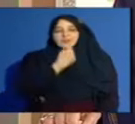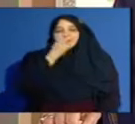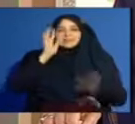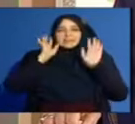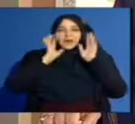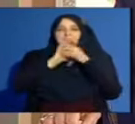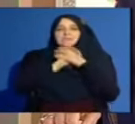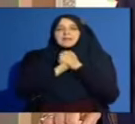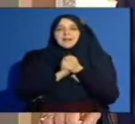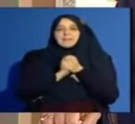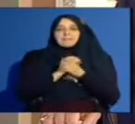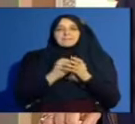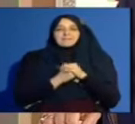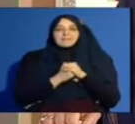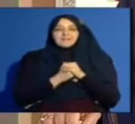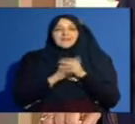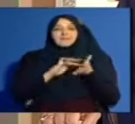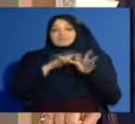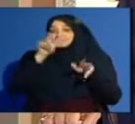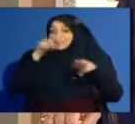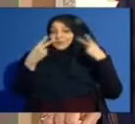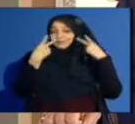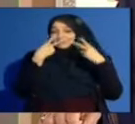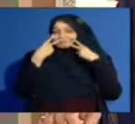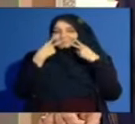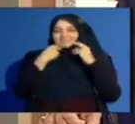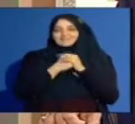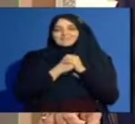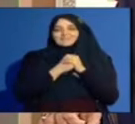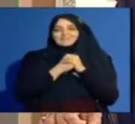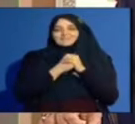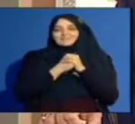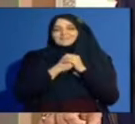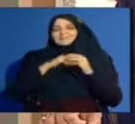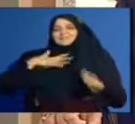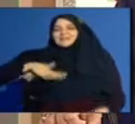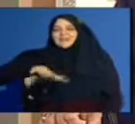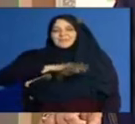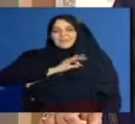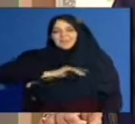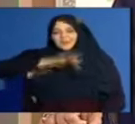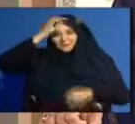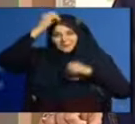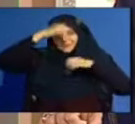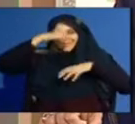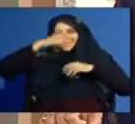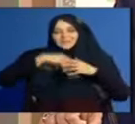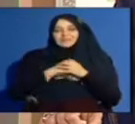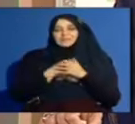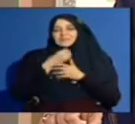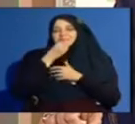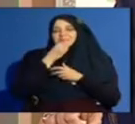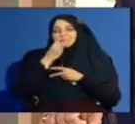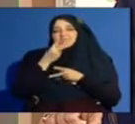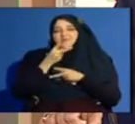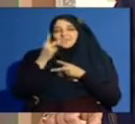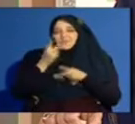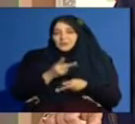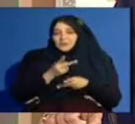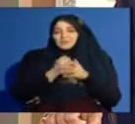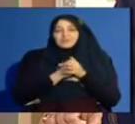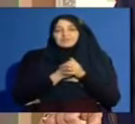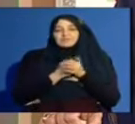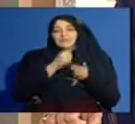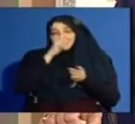الصلاة وأزكى التسليم. مشاهدي الأفاضل، السلام عليكم ورحمة الله وبركاته. أسعد الله أيامكم